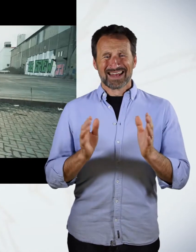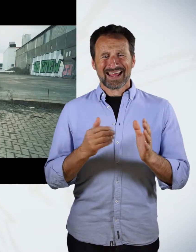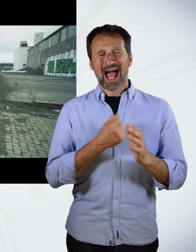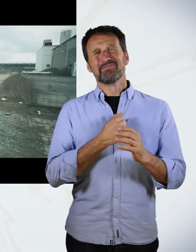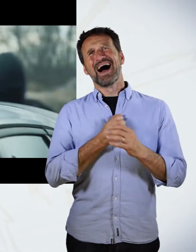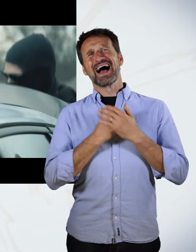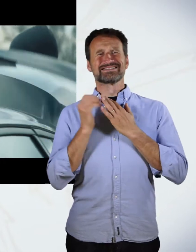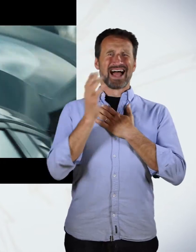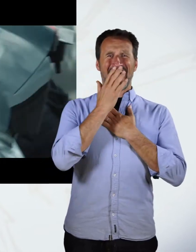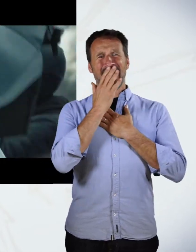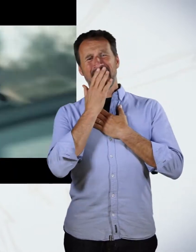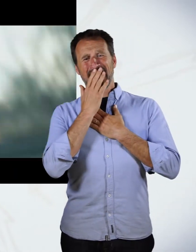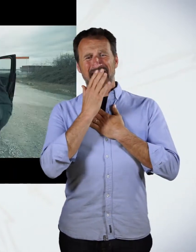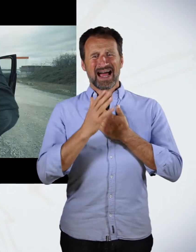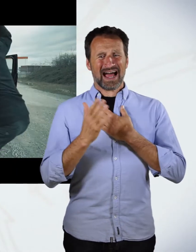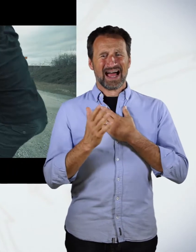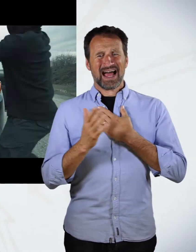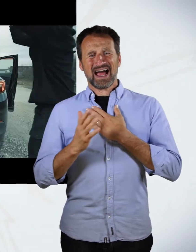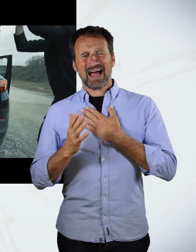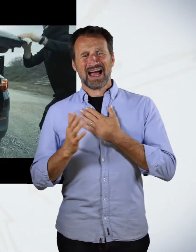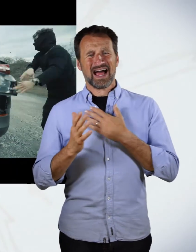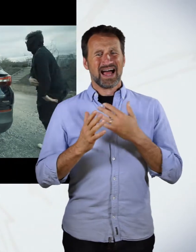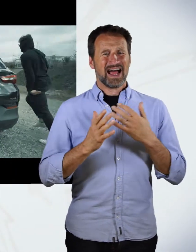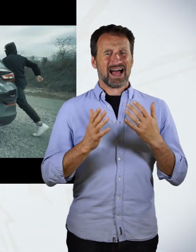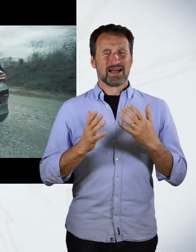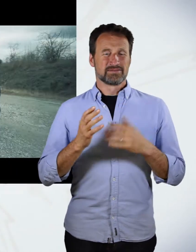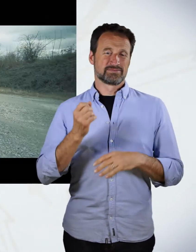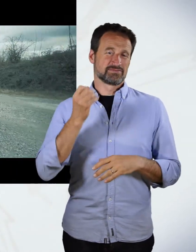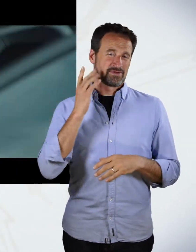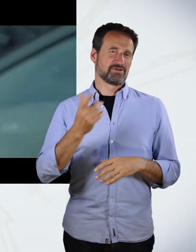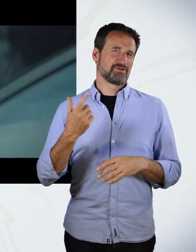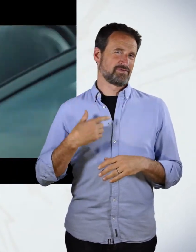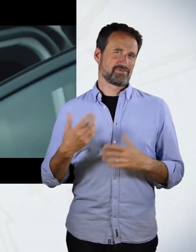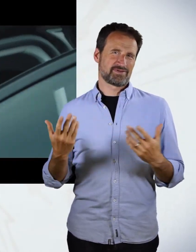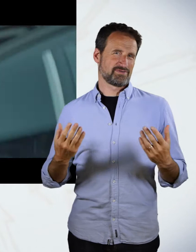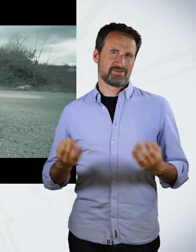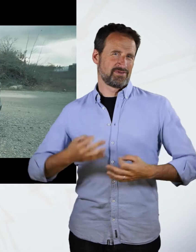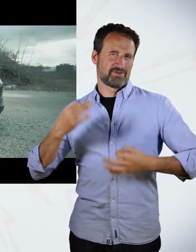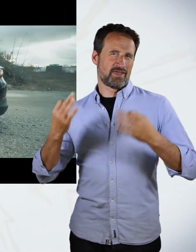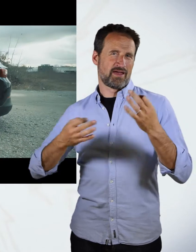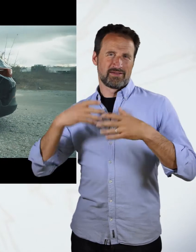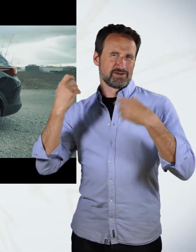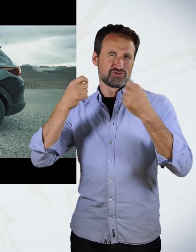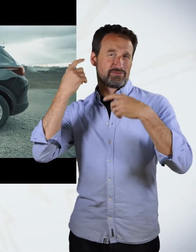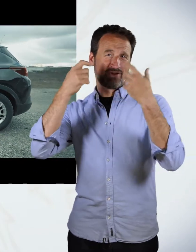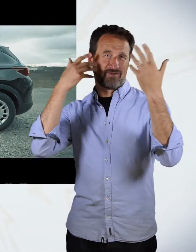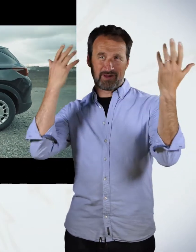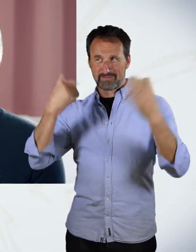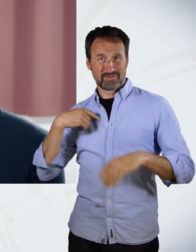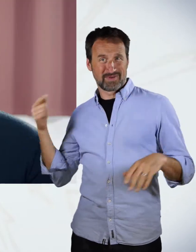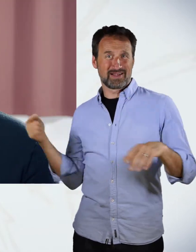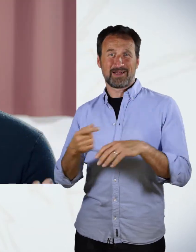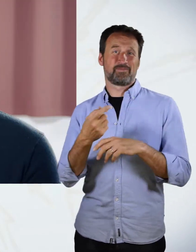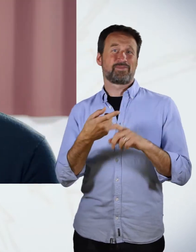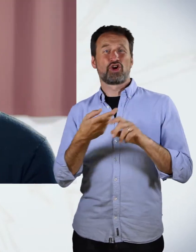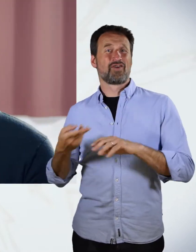hab so Angst! Reiner! Ihr seid so professionell! Die haben mich natürlich ganz theatralisch in den Kofferraum geworfen. Ganz